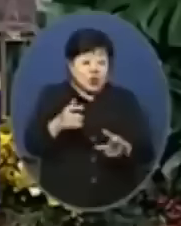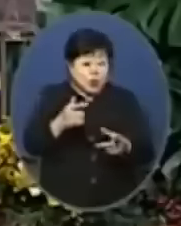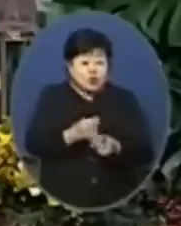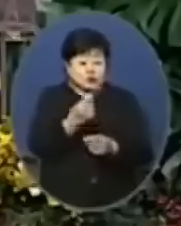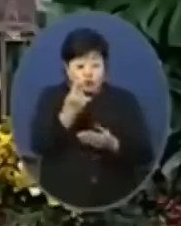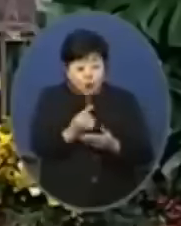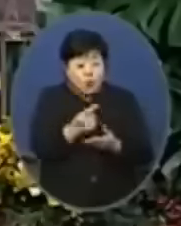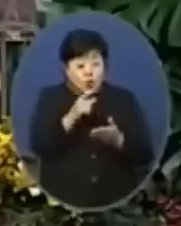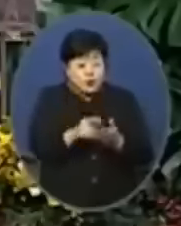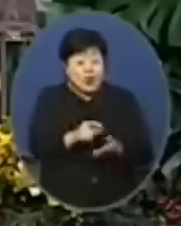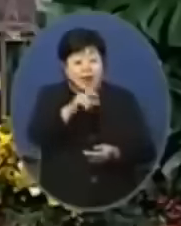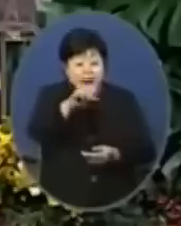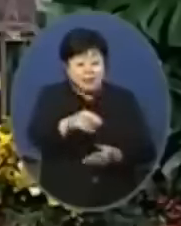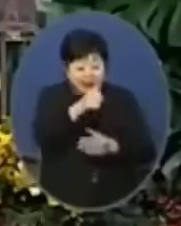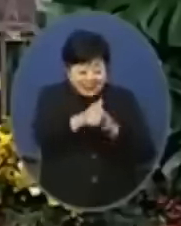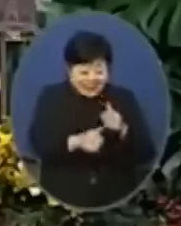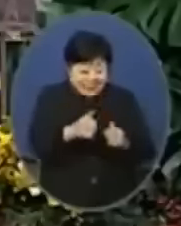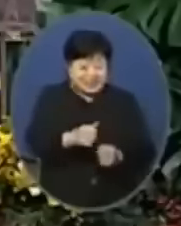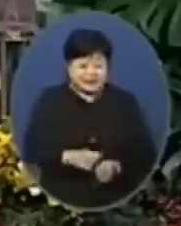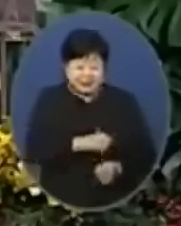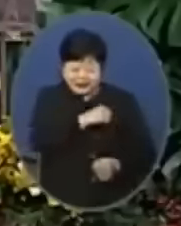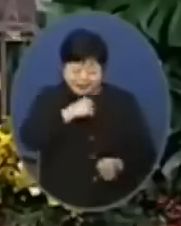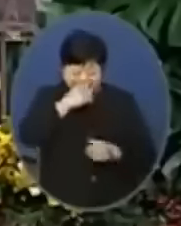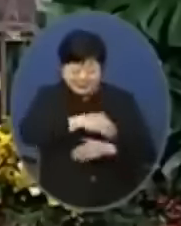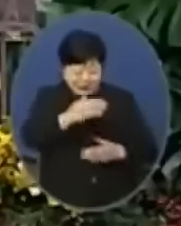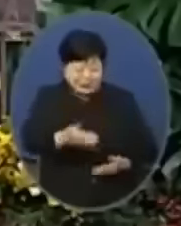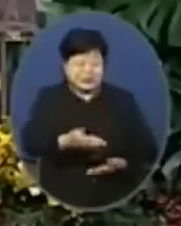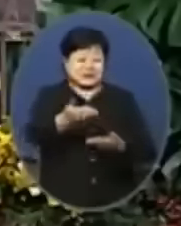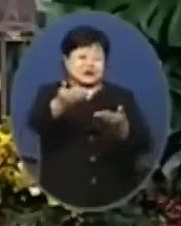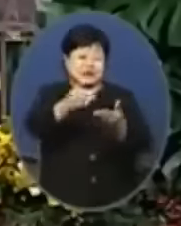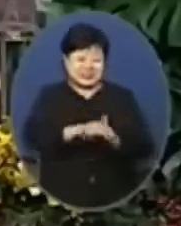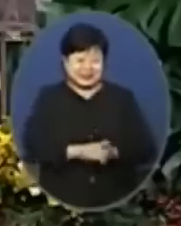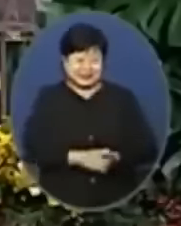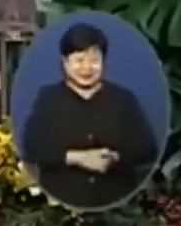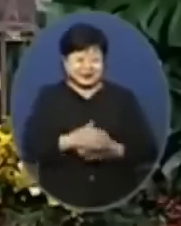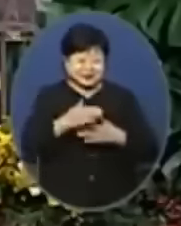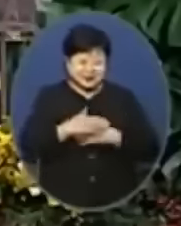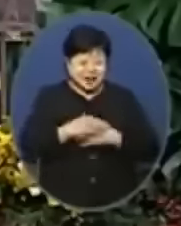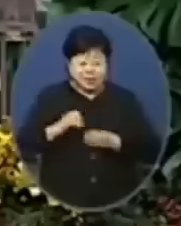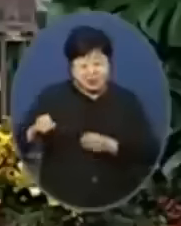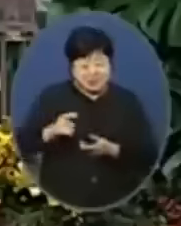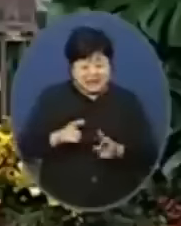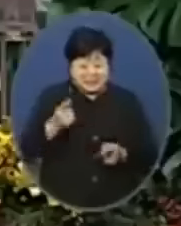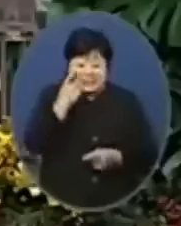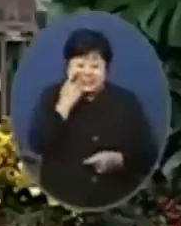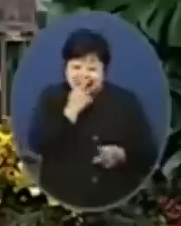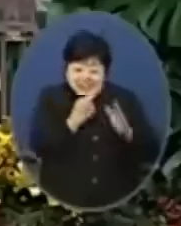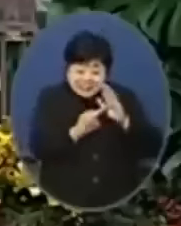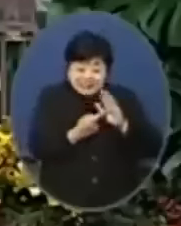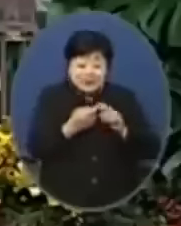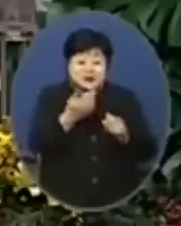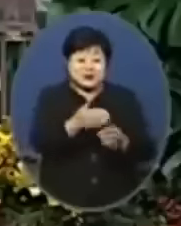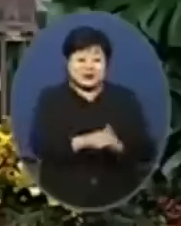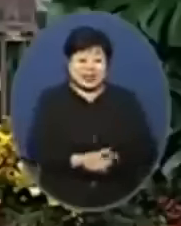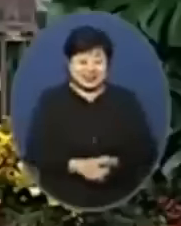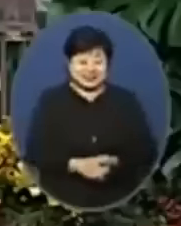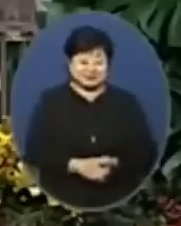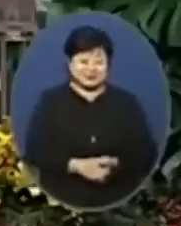오면 원수 앞에 하나님이 진수성찬 차려주시고 나를 안 버렸다는 증거를 해주신